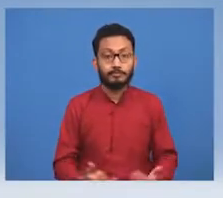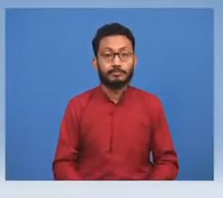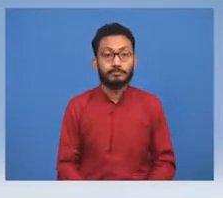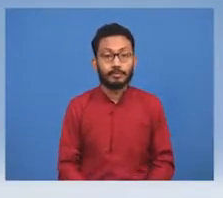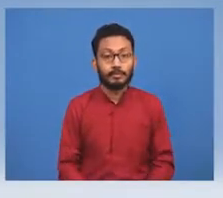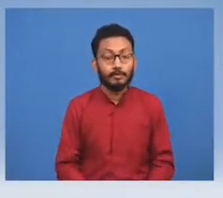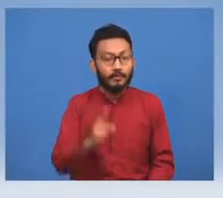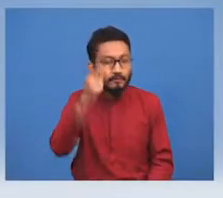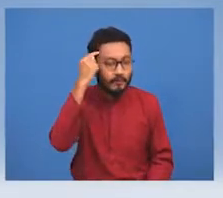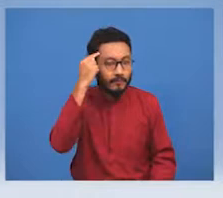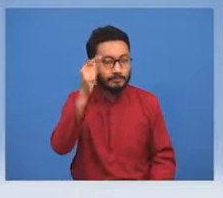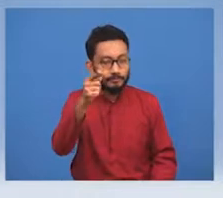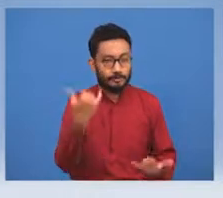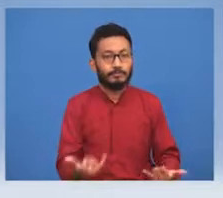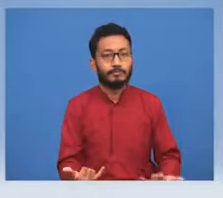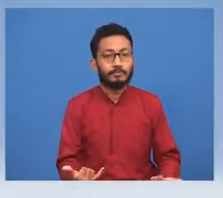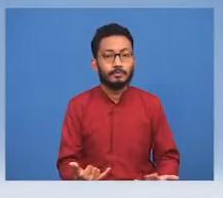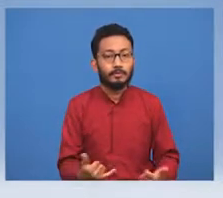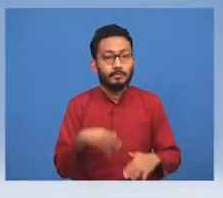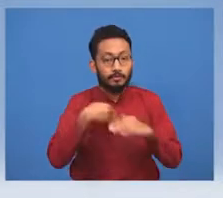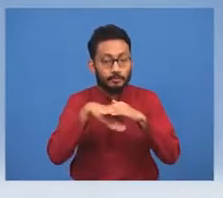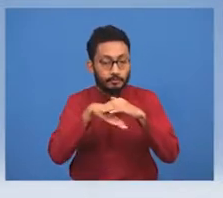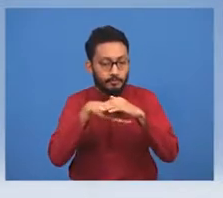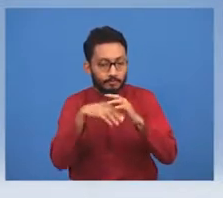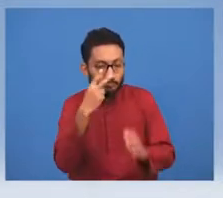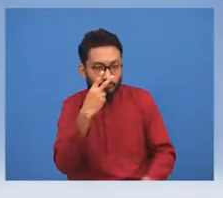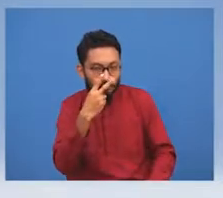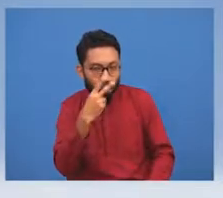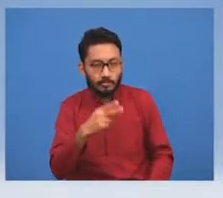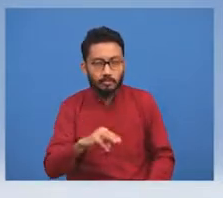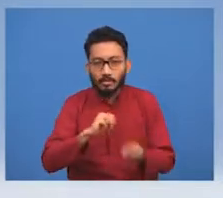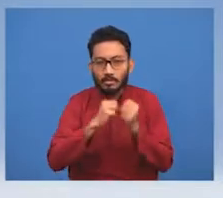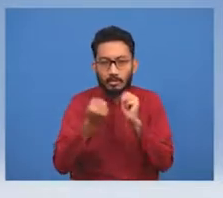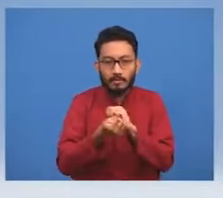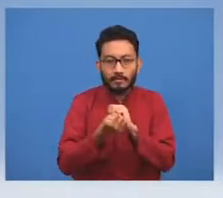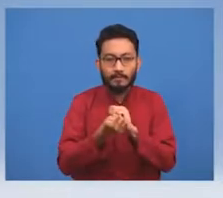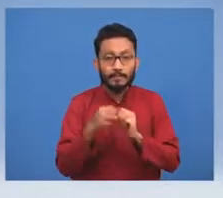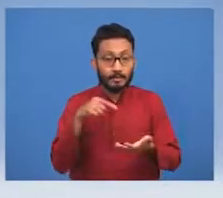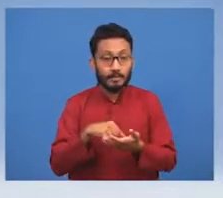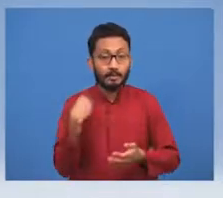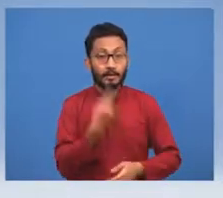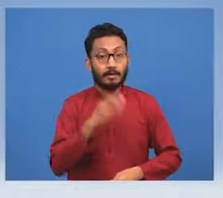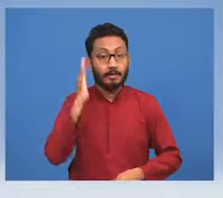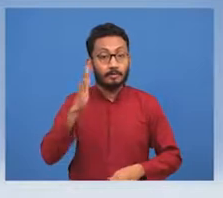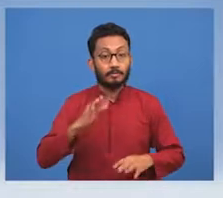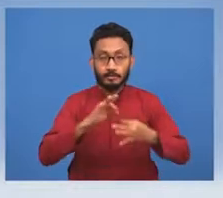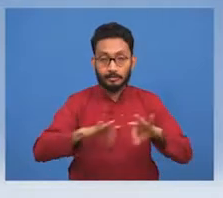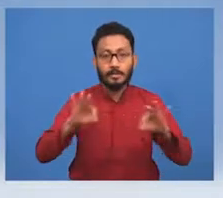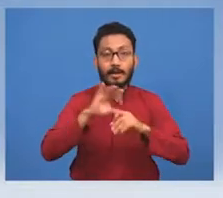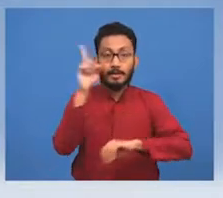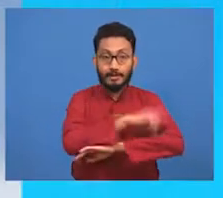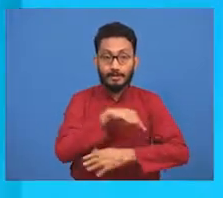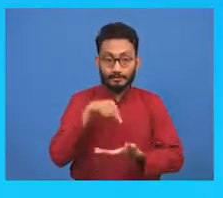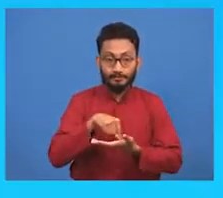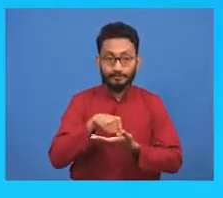sejenak sedalam-dalamnya murid-murid. Isu inilah yang kita akan rungkaikan pada hari ini murid-murid.